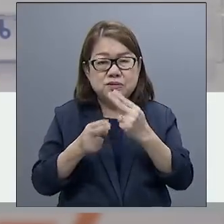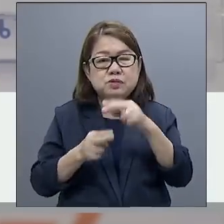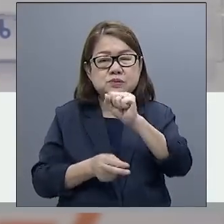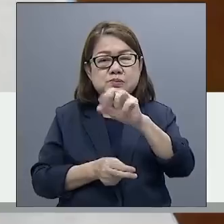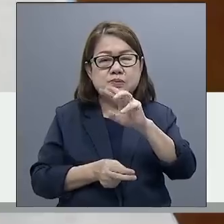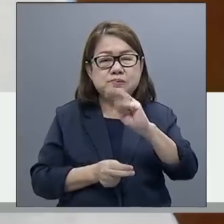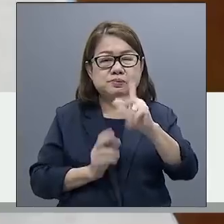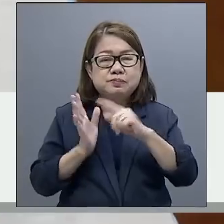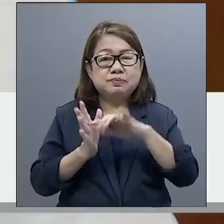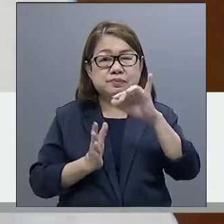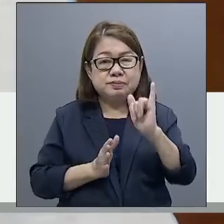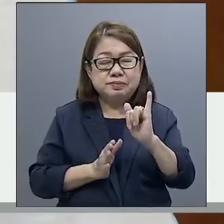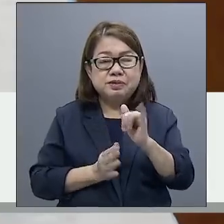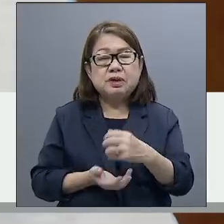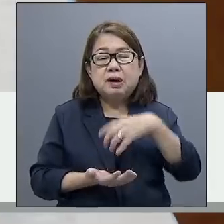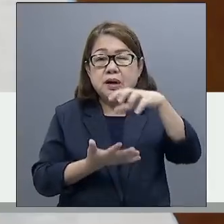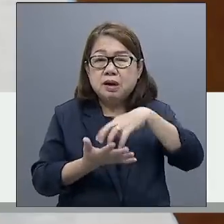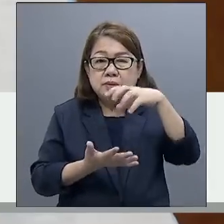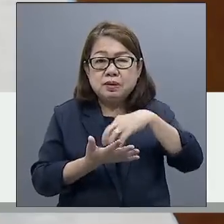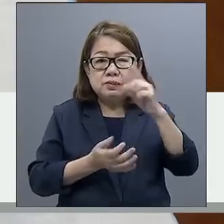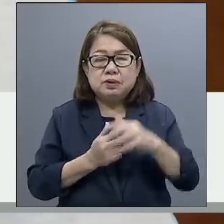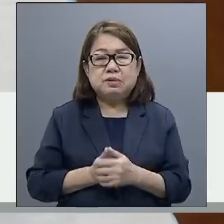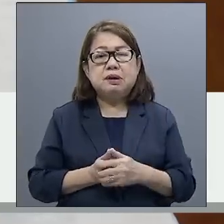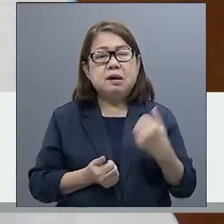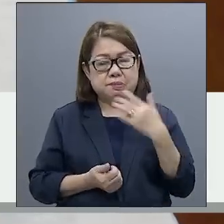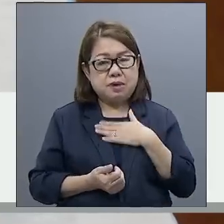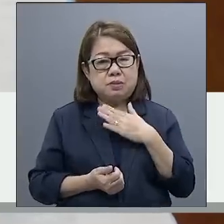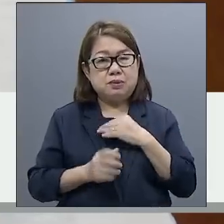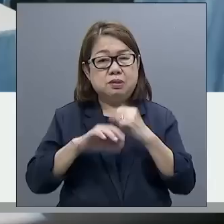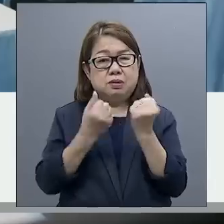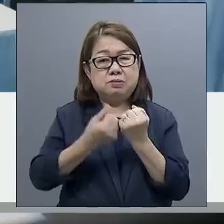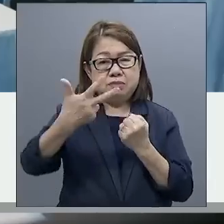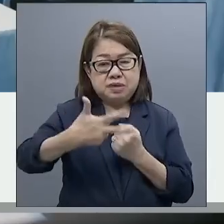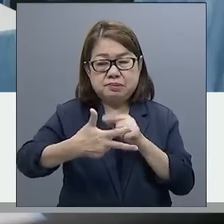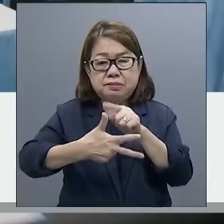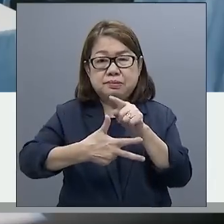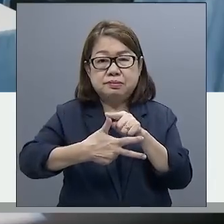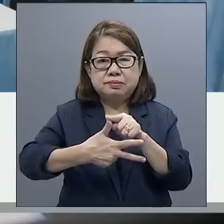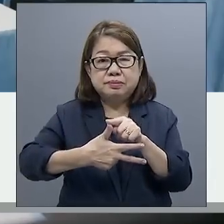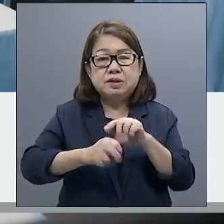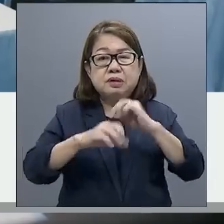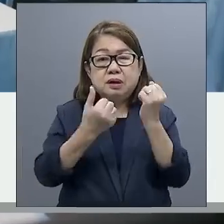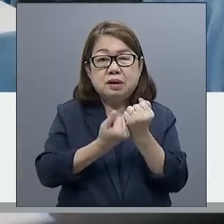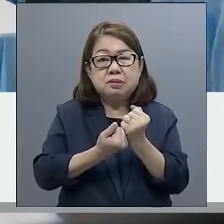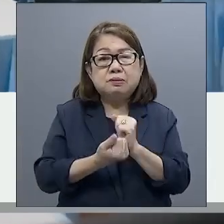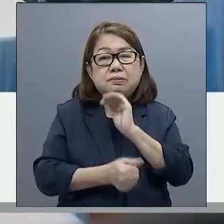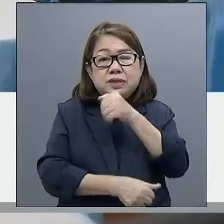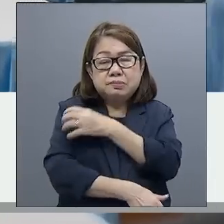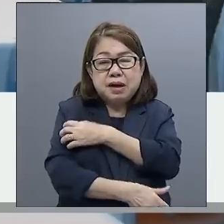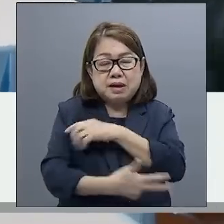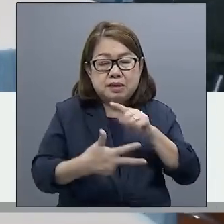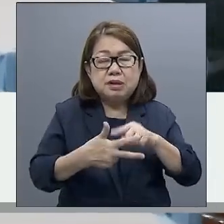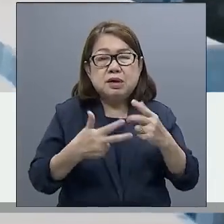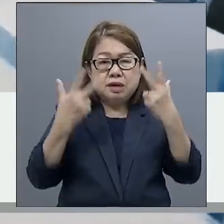ก็เปิดเผยกับทีมข่าวไทยพีบีเอสค่ะถึงข้อเสนอของ 3สมาคมคือสมาคมสันนิบาตเทศบาลสมาคมนายกอบจ